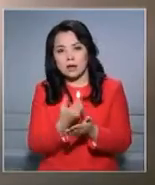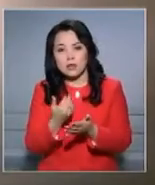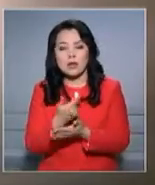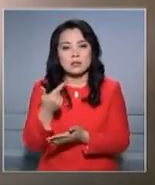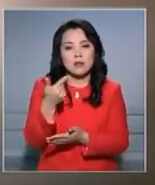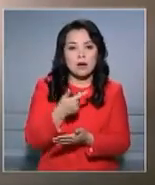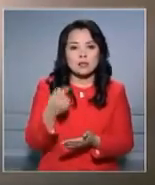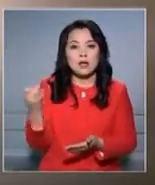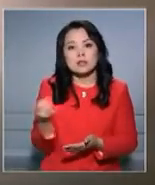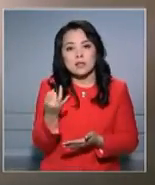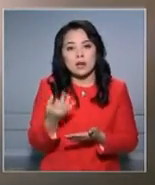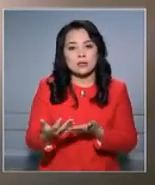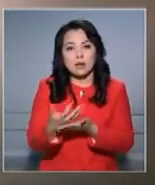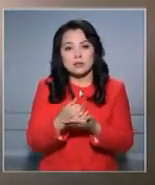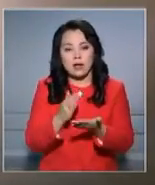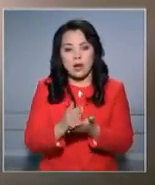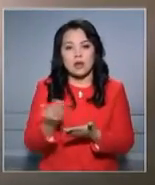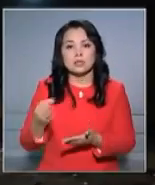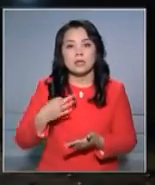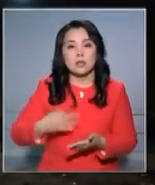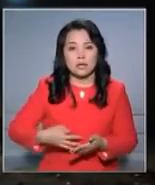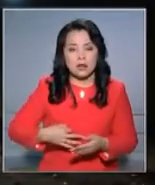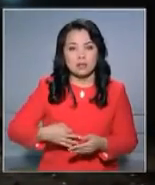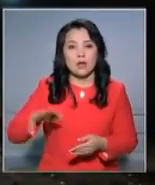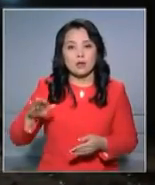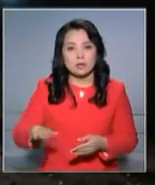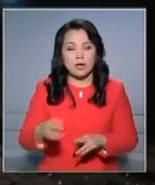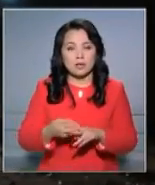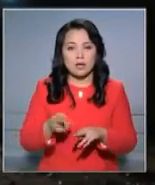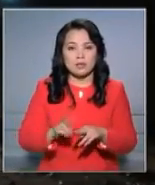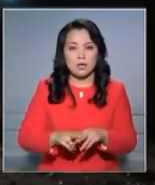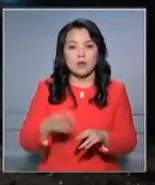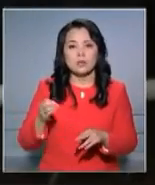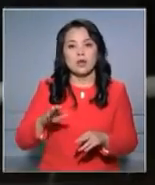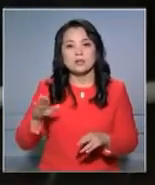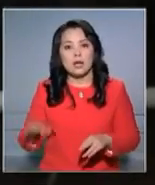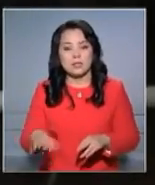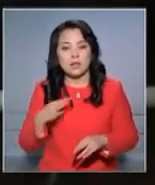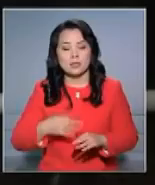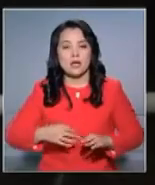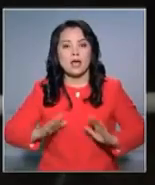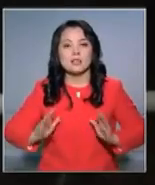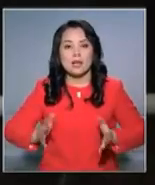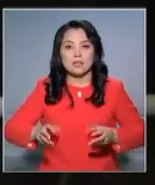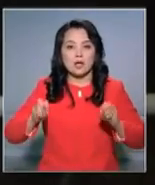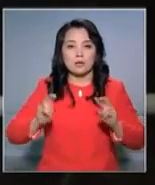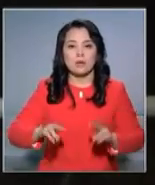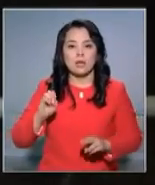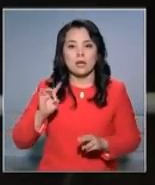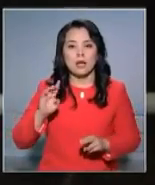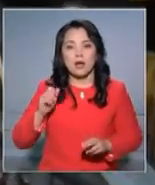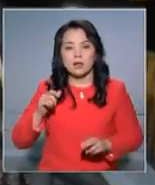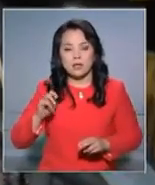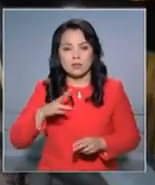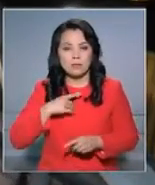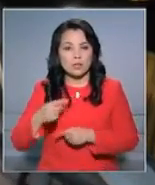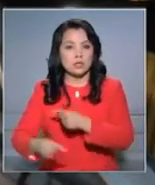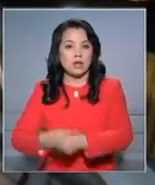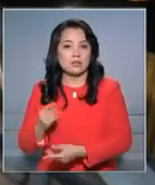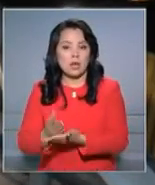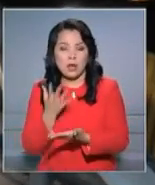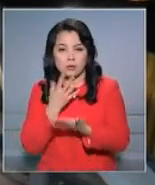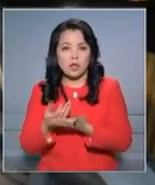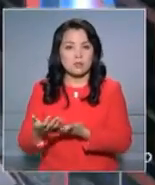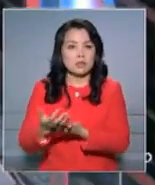кішісі Ренат сол өлшінген жерді бұрғылайды. Бұдан кейінгі жұмысты алып роторлы экскаваторды тізгіндеген Ерғанат жалғастырады. Телген